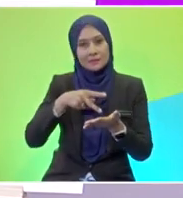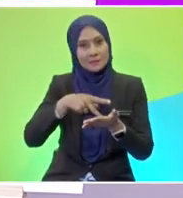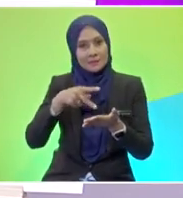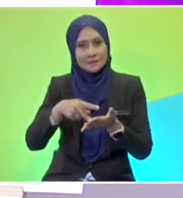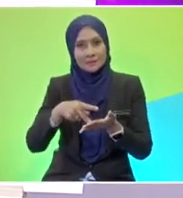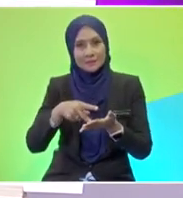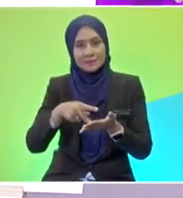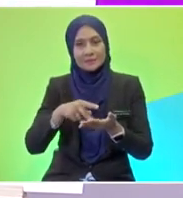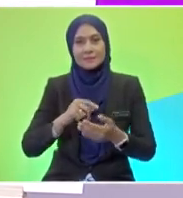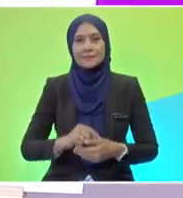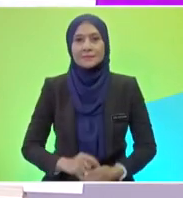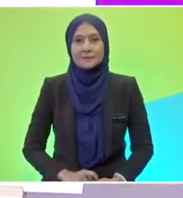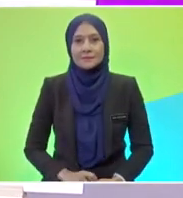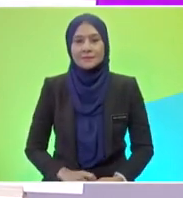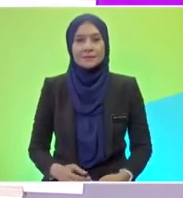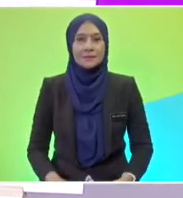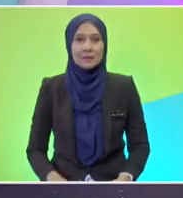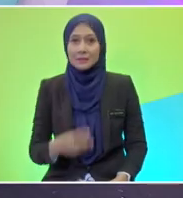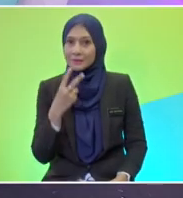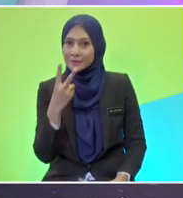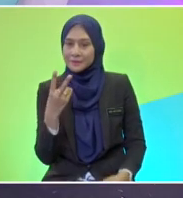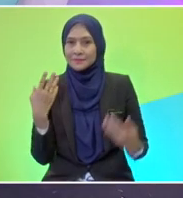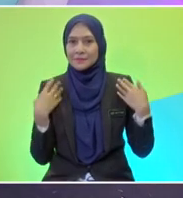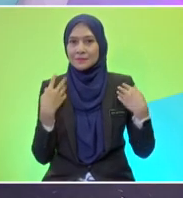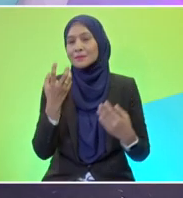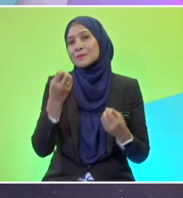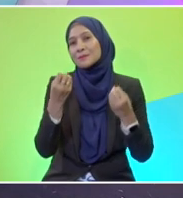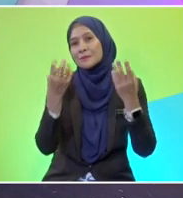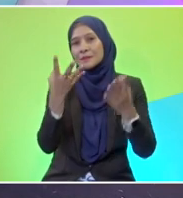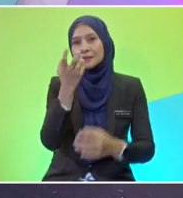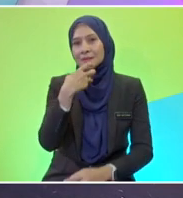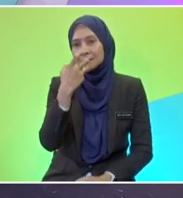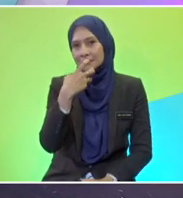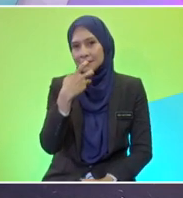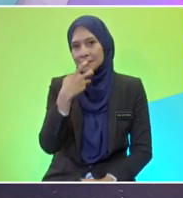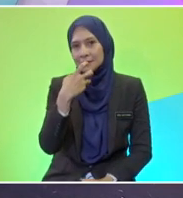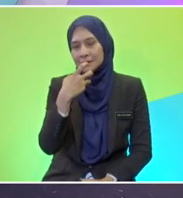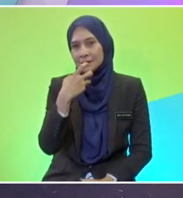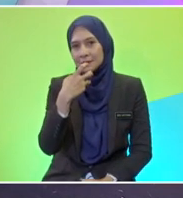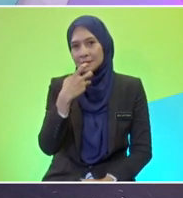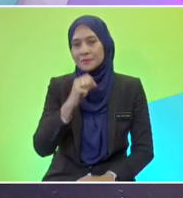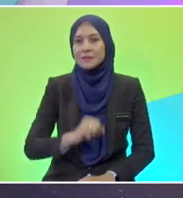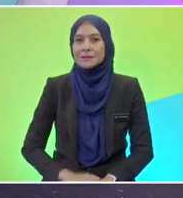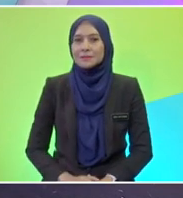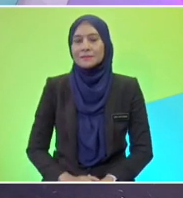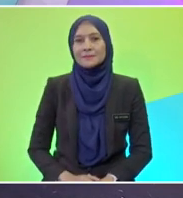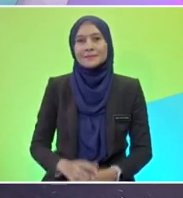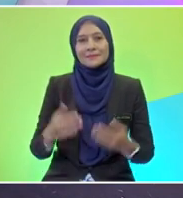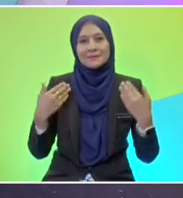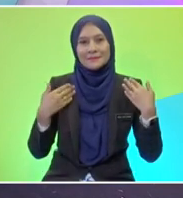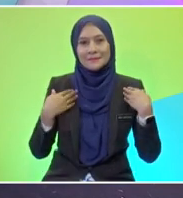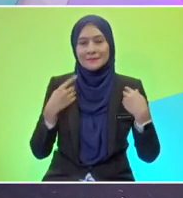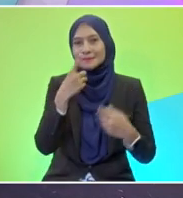murid-murid? Kak Syafiqah kat sini ada beberapa biji apple. Tapi sebelum kita mulakan, adakah yang nak biji apple?